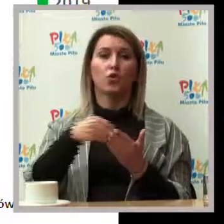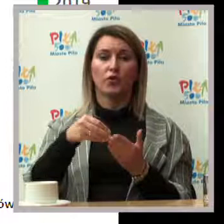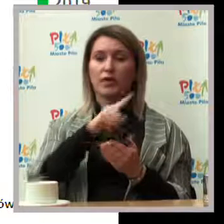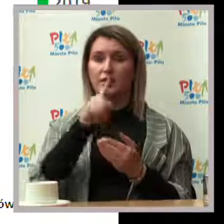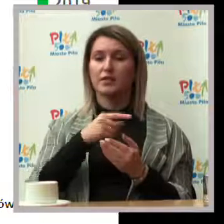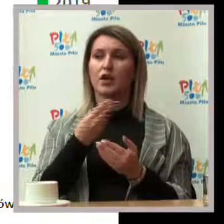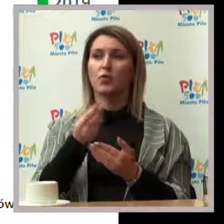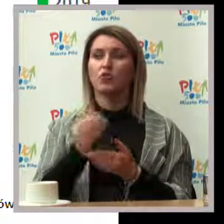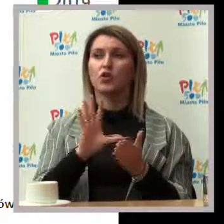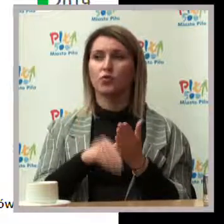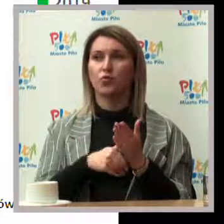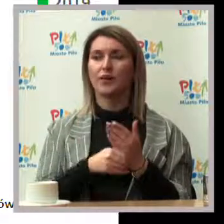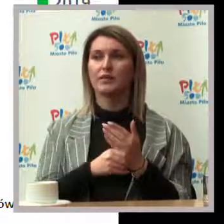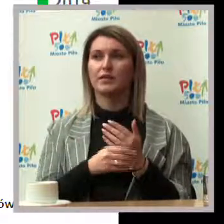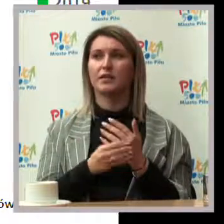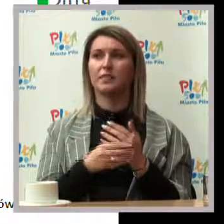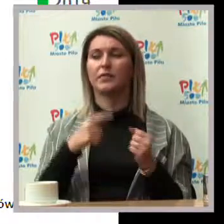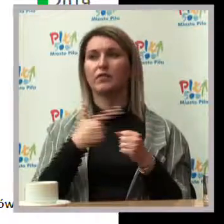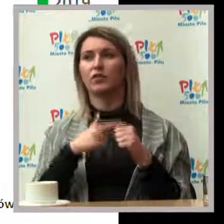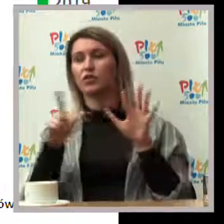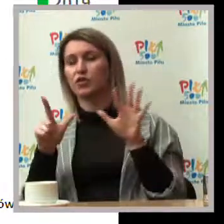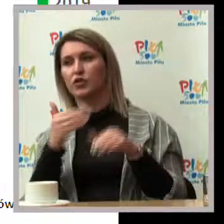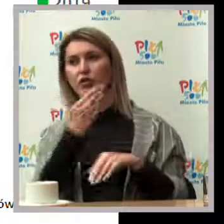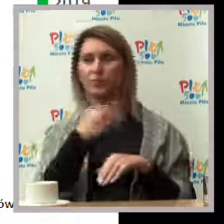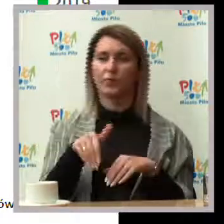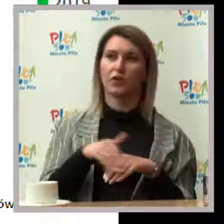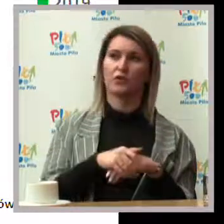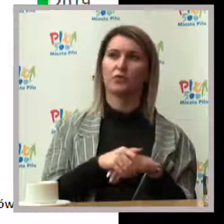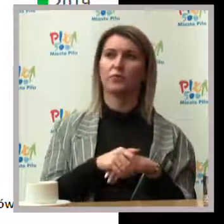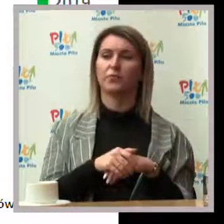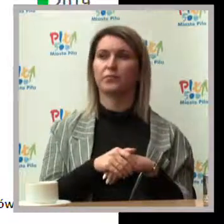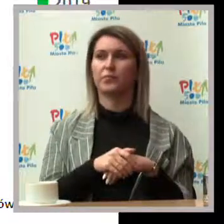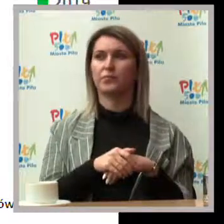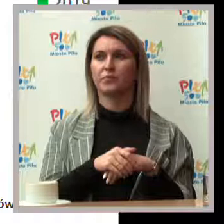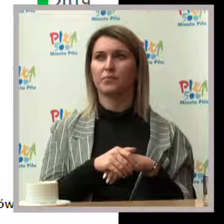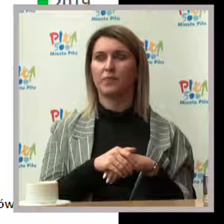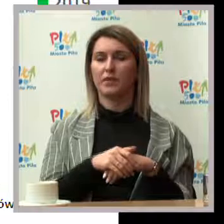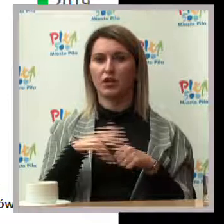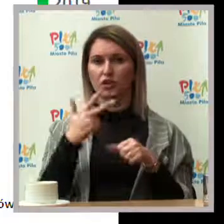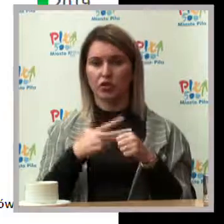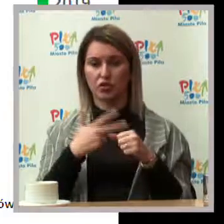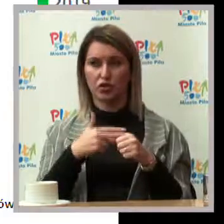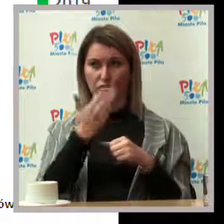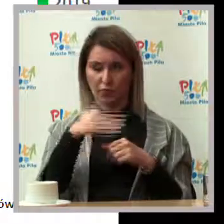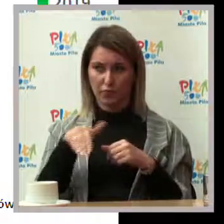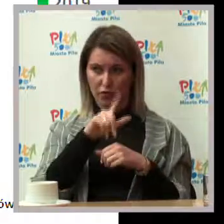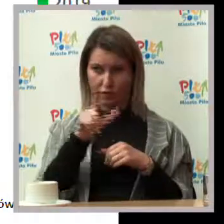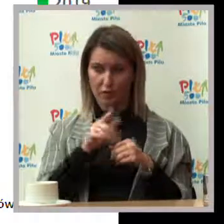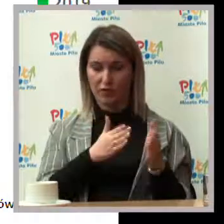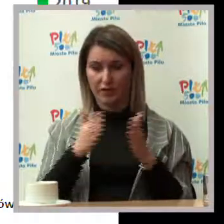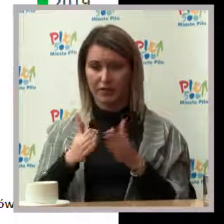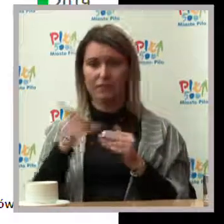roku 2017 27 milionów, w roku 2018 to nieco ponad 30 milionów złotych i w